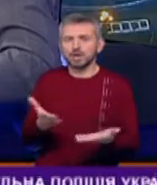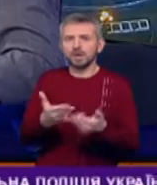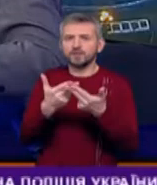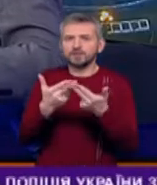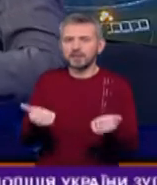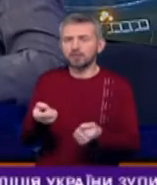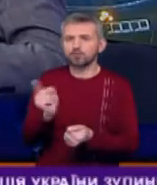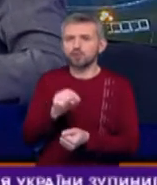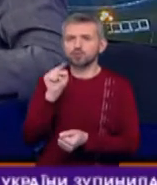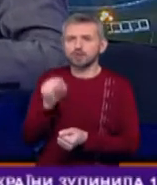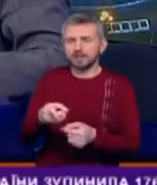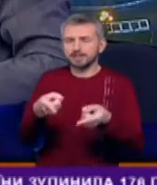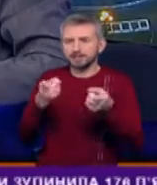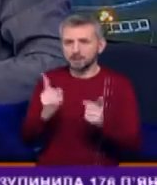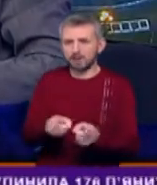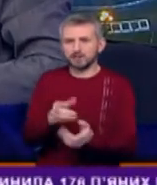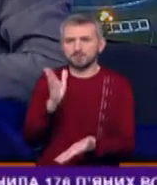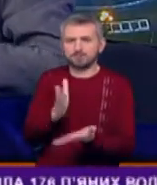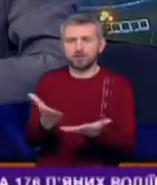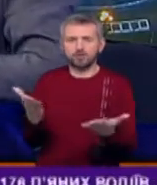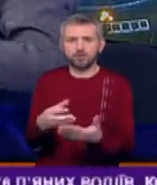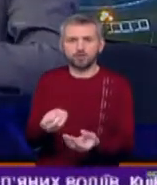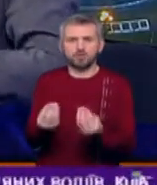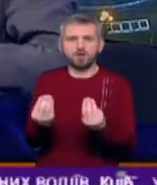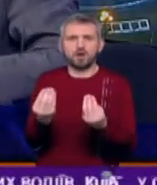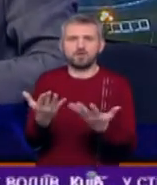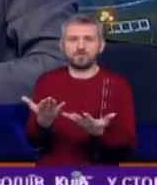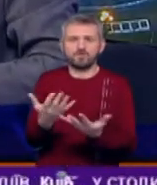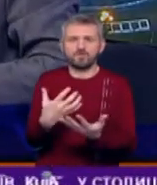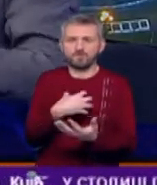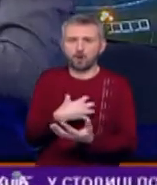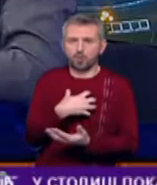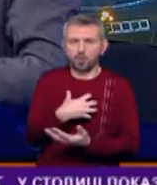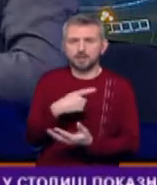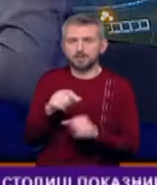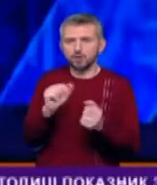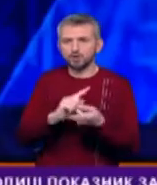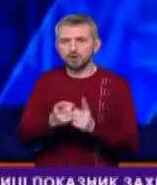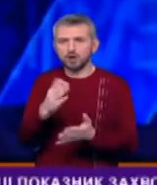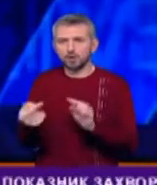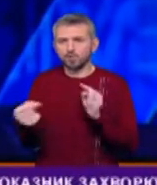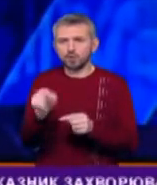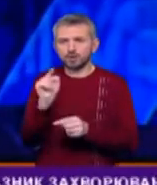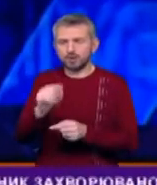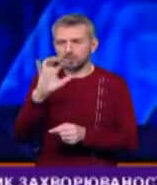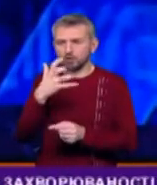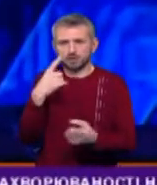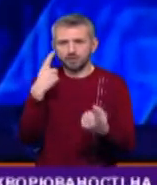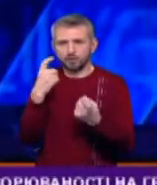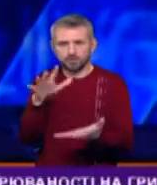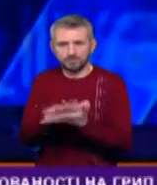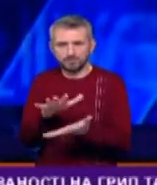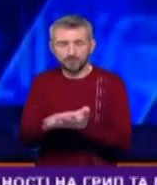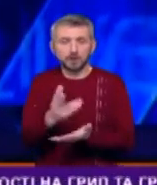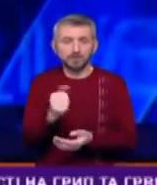визнанням того, що ти справді маєш якусь вагу, що ти справді щось можеш змінити, якщо проти тебе йде серйозний інформаційний бруд. Що ти собі суб'єкт,